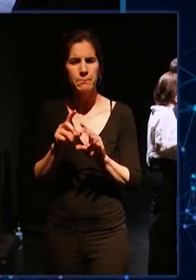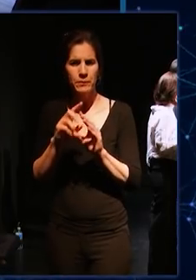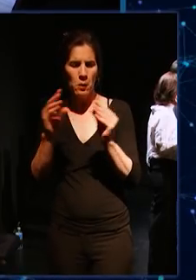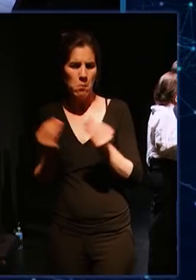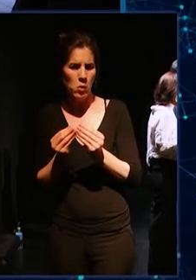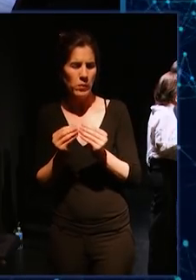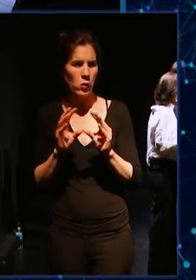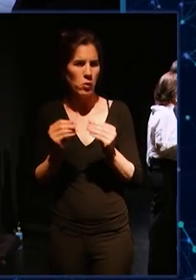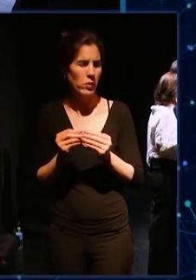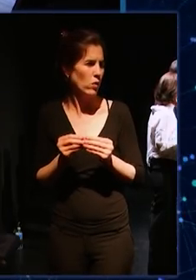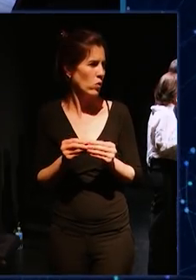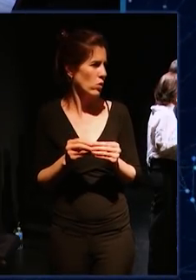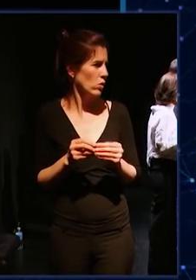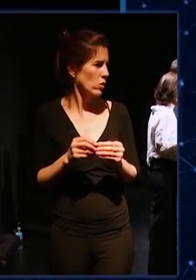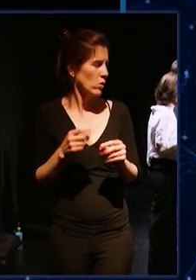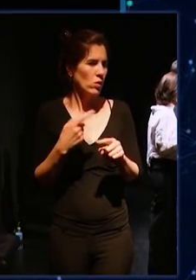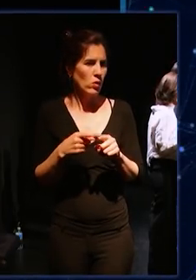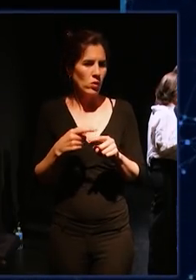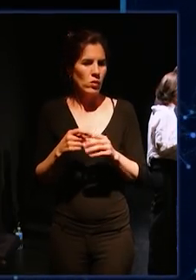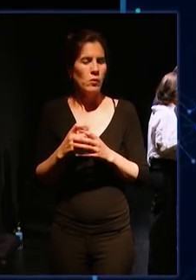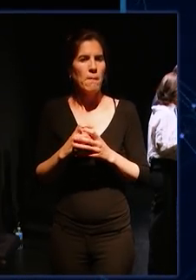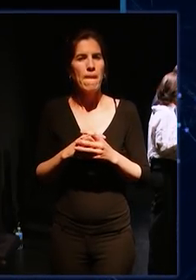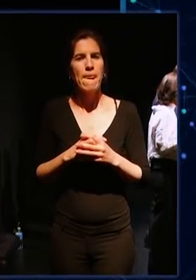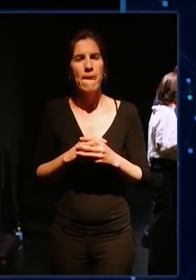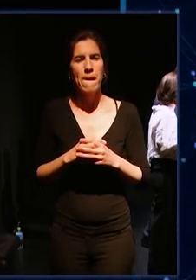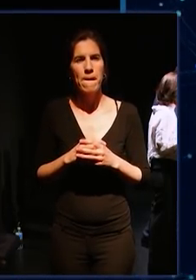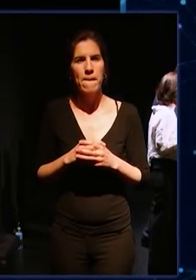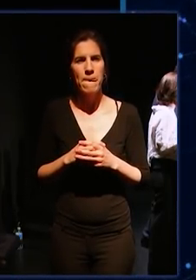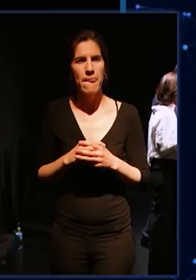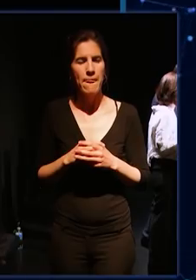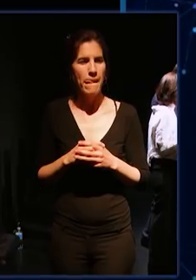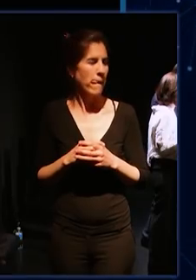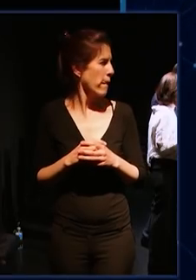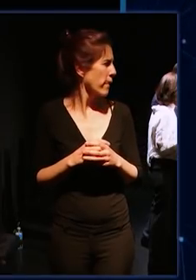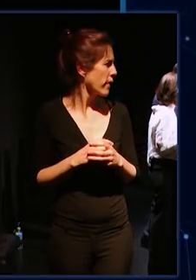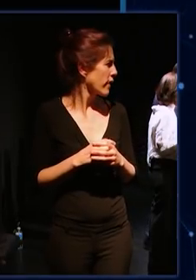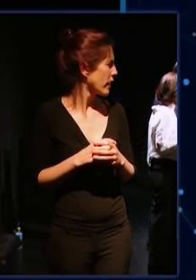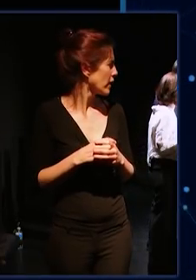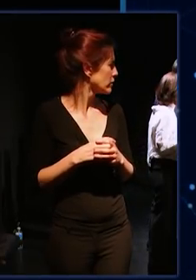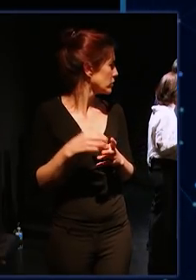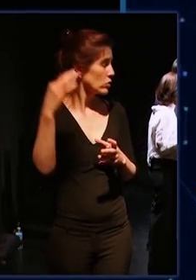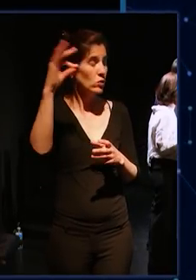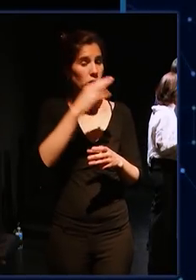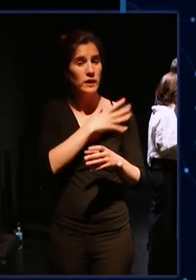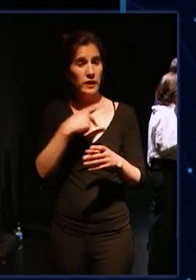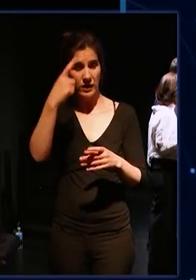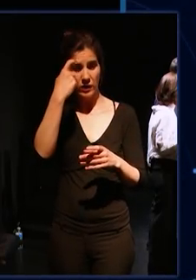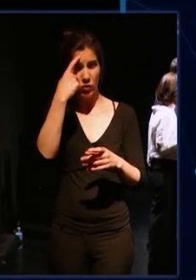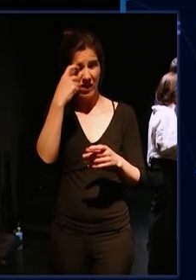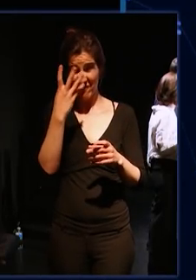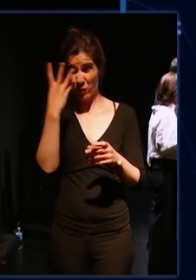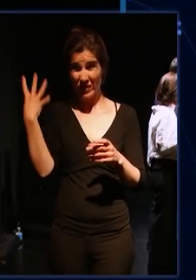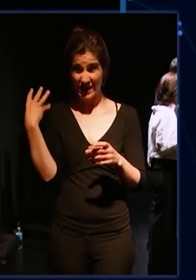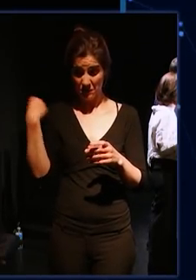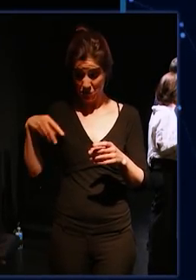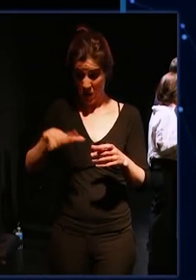No, només... ho dic perquè després no us podria donar la paraula. Ja hagués acabat. Només per recordar que fa 4 anys en aquest mateix espai el